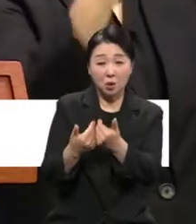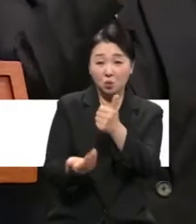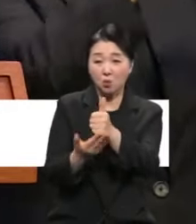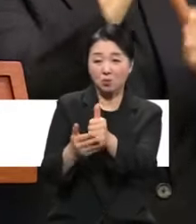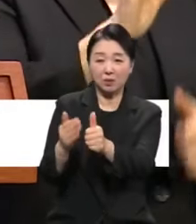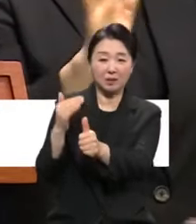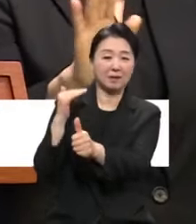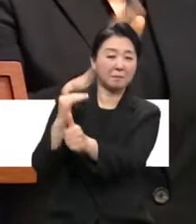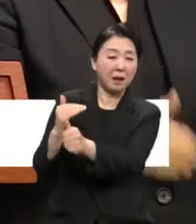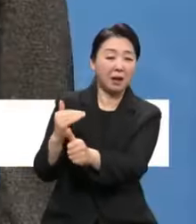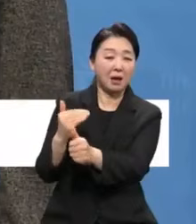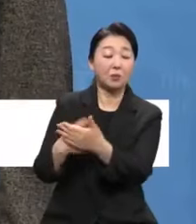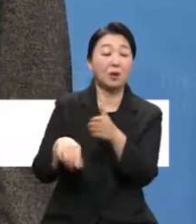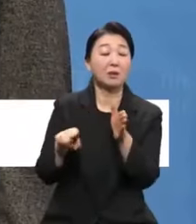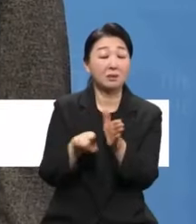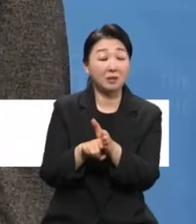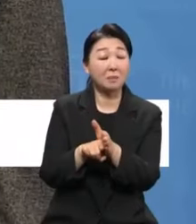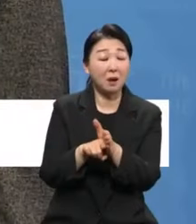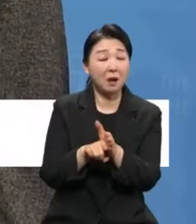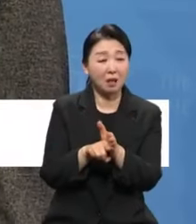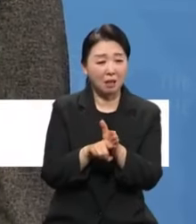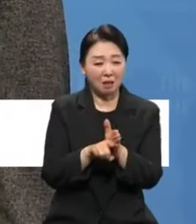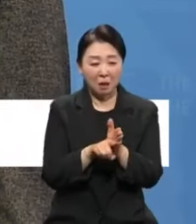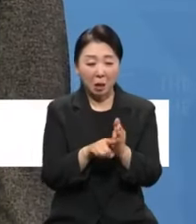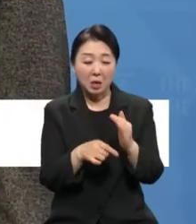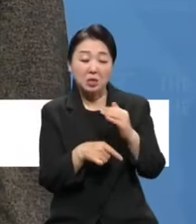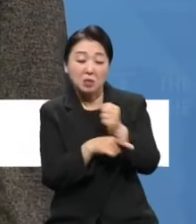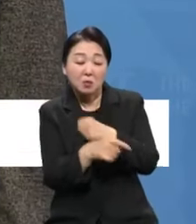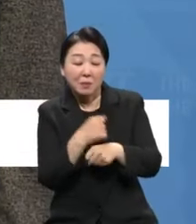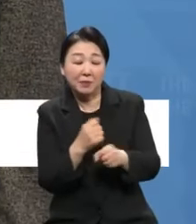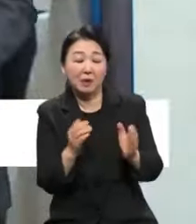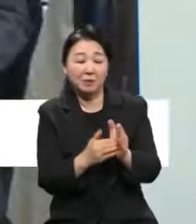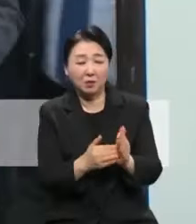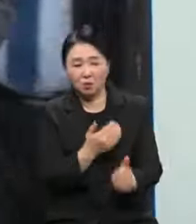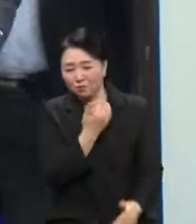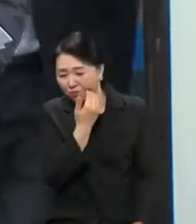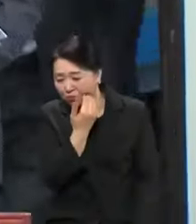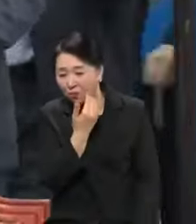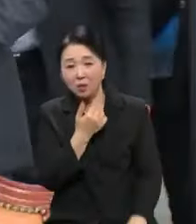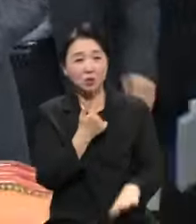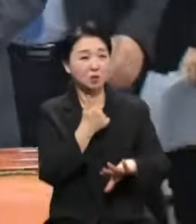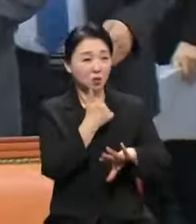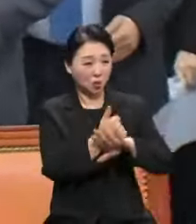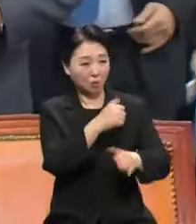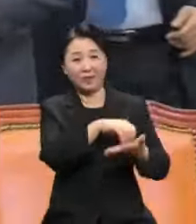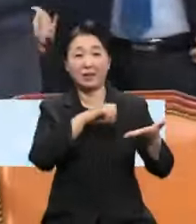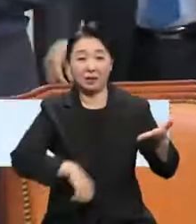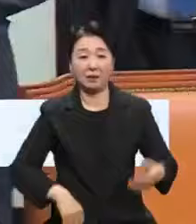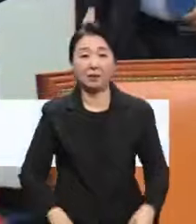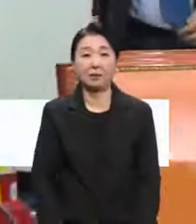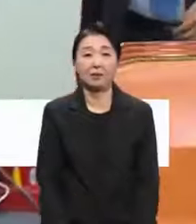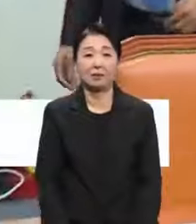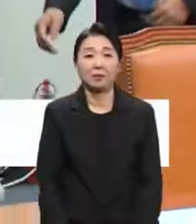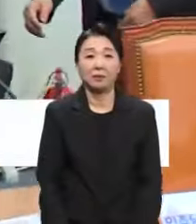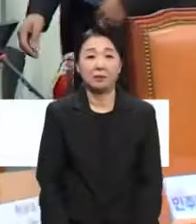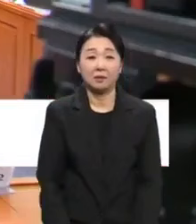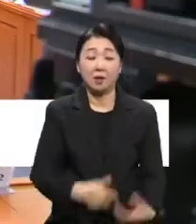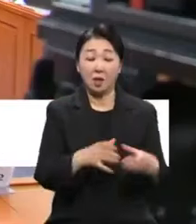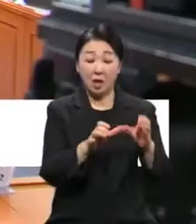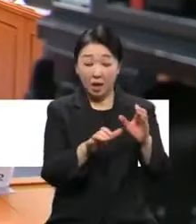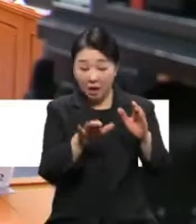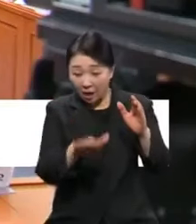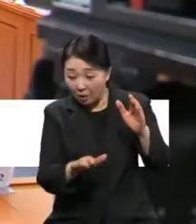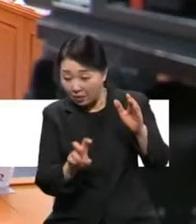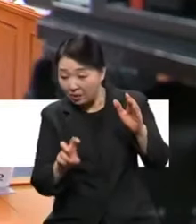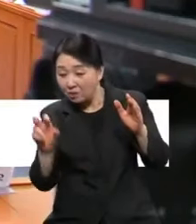위해 명분을 만든 것으로 모멸감을 느낀다며 탈당을 선언했습니다. 민주당 공천관리위원회는 하위 20%에